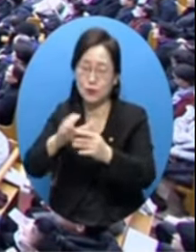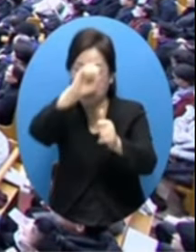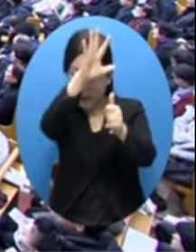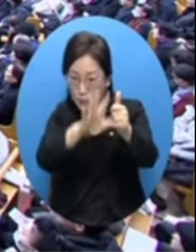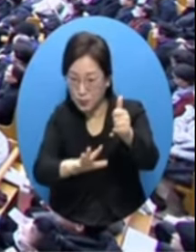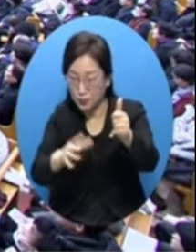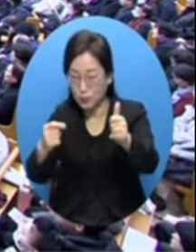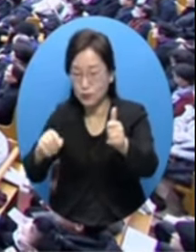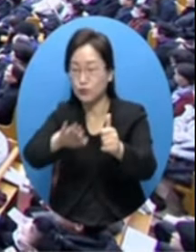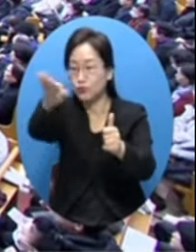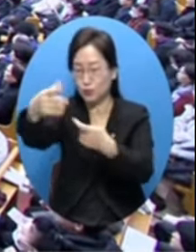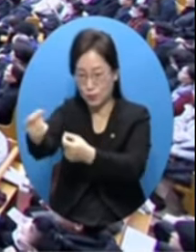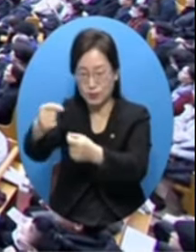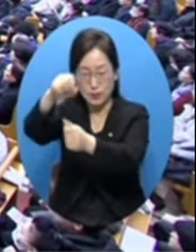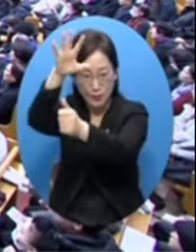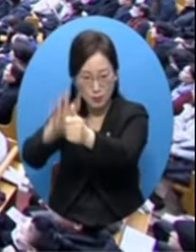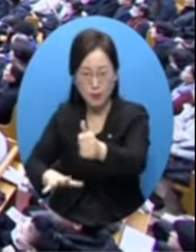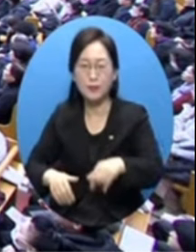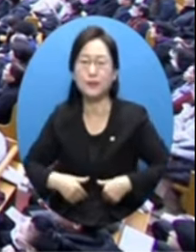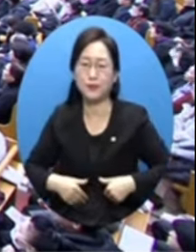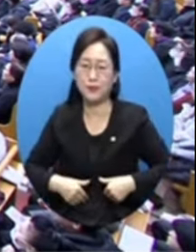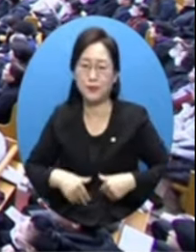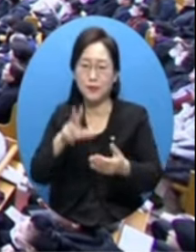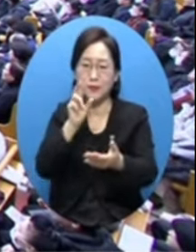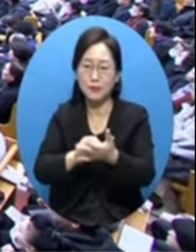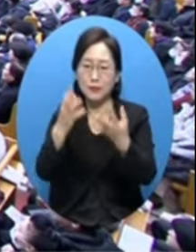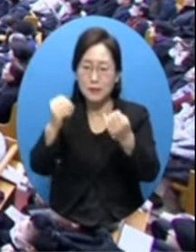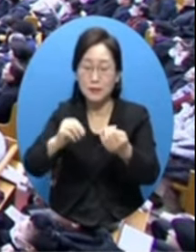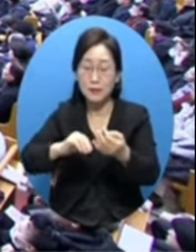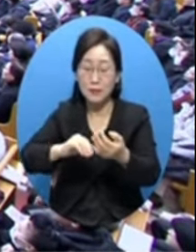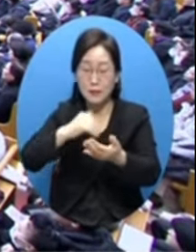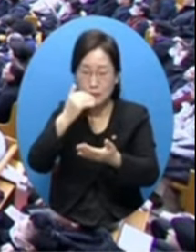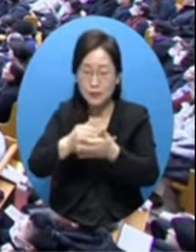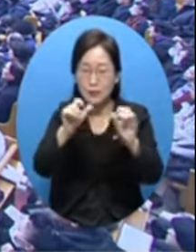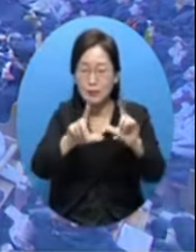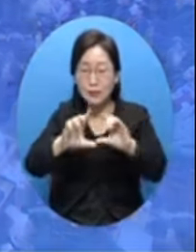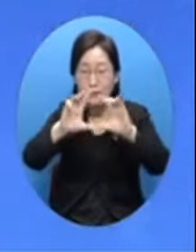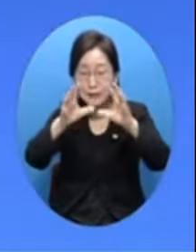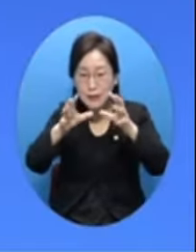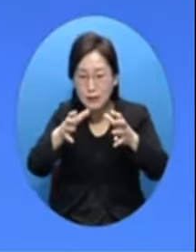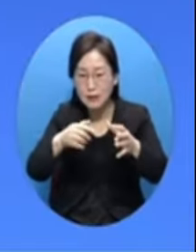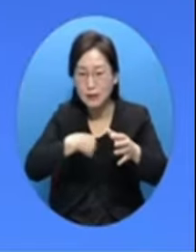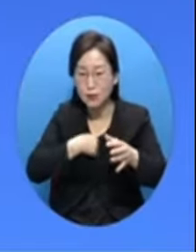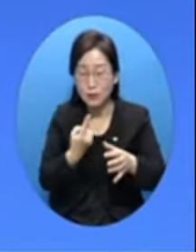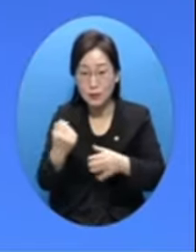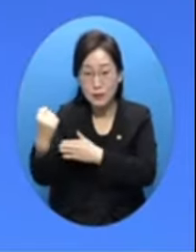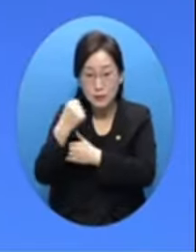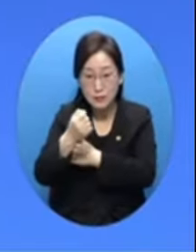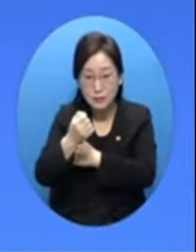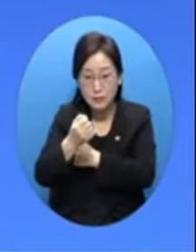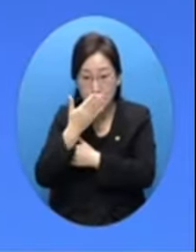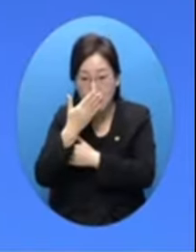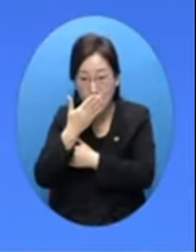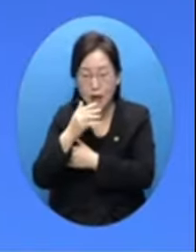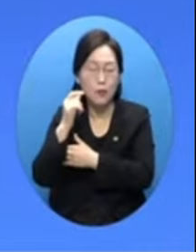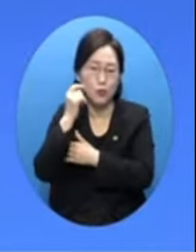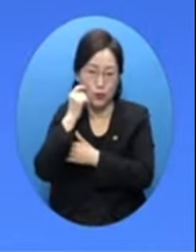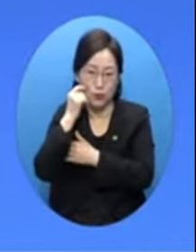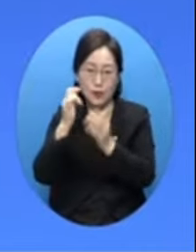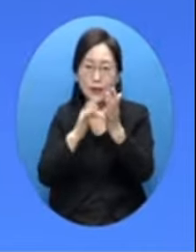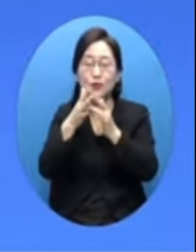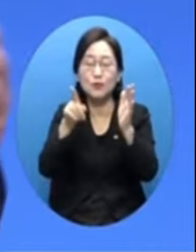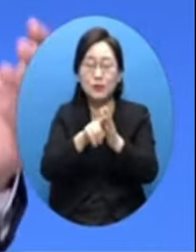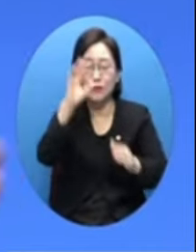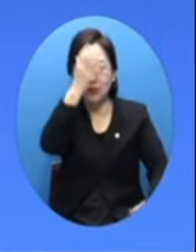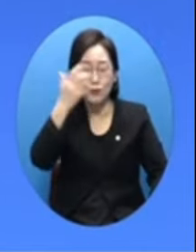성령이 임해야 되는 것입니다 문제많은 세상 우리 스스로의 힘으로 살아갈 수가 없습니다 예수 믿을 때 성령이 내 마음 가운데 거하시고